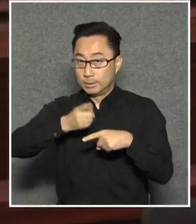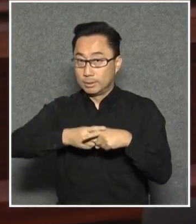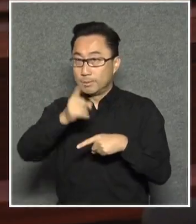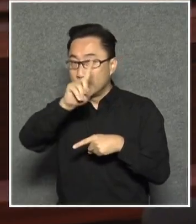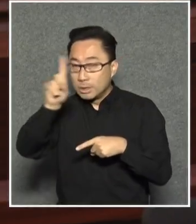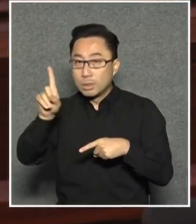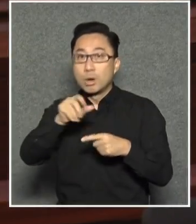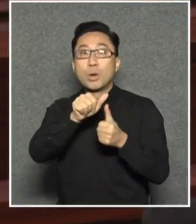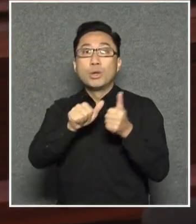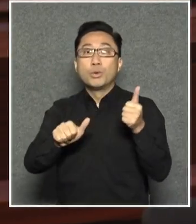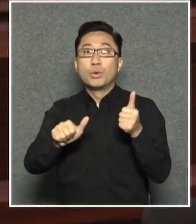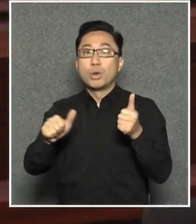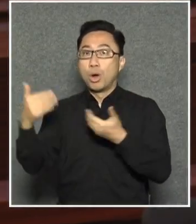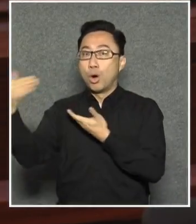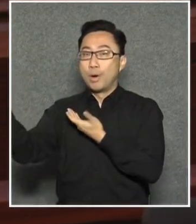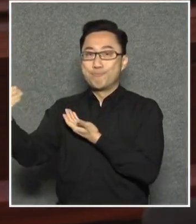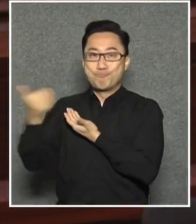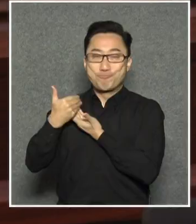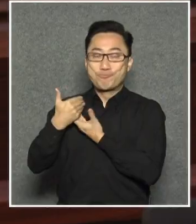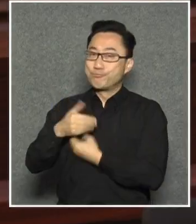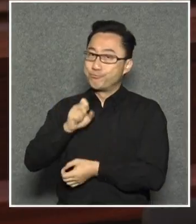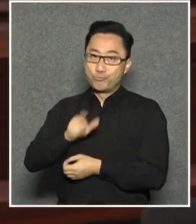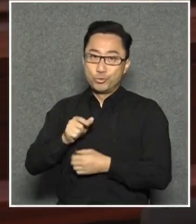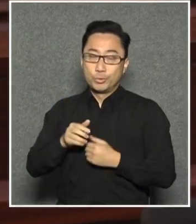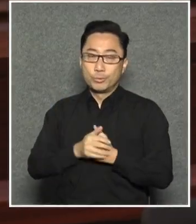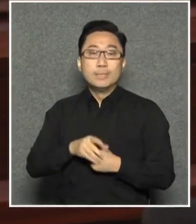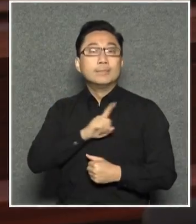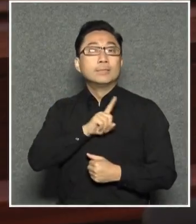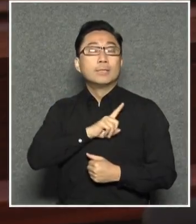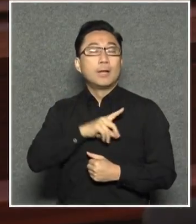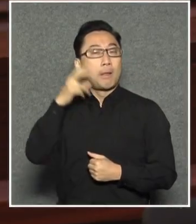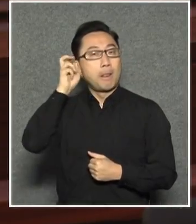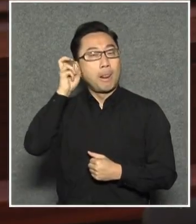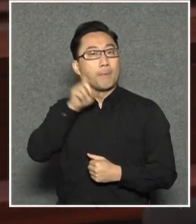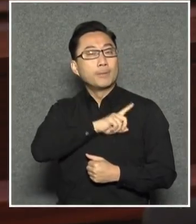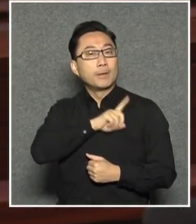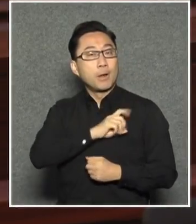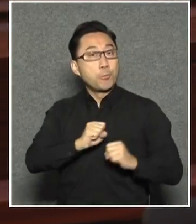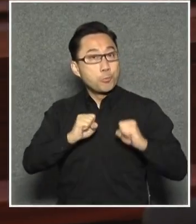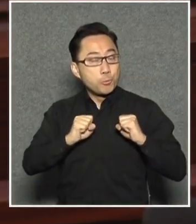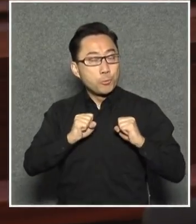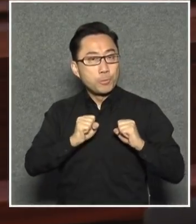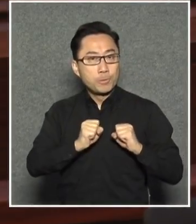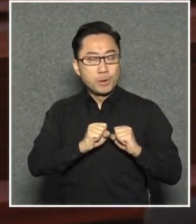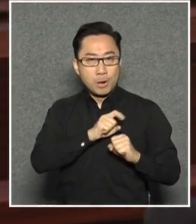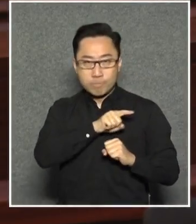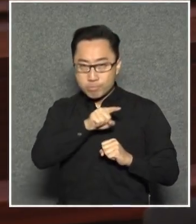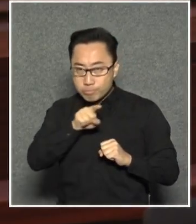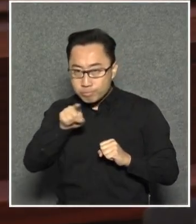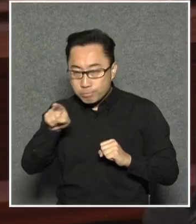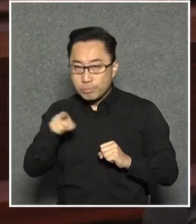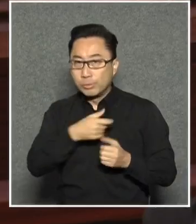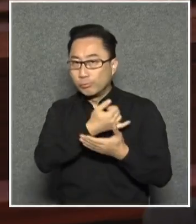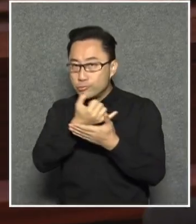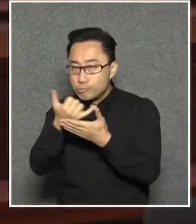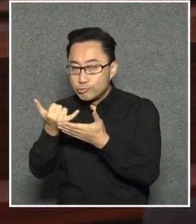可以受到任何嘅騷擾之下，可以自行根據佢哋嘅獨立思考嚟到去判斷應該係投票俾邊